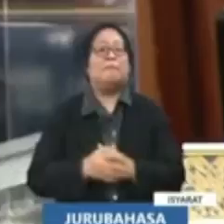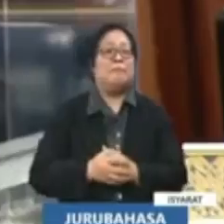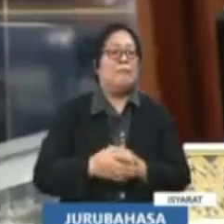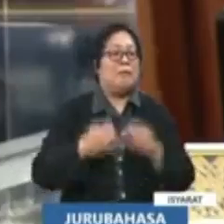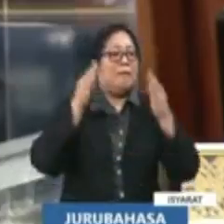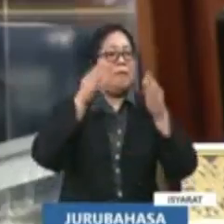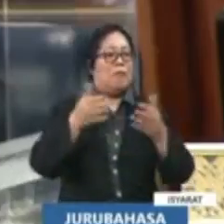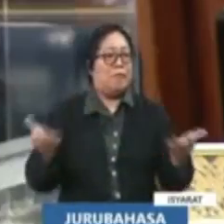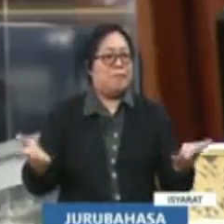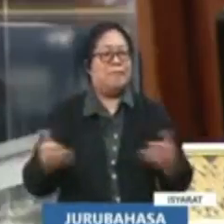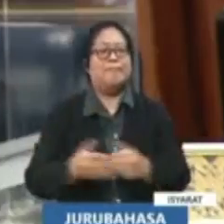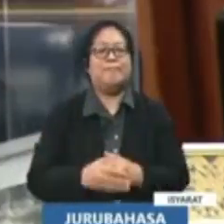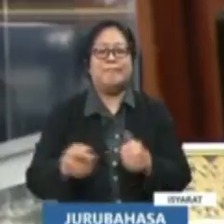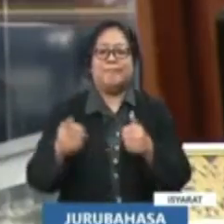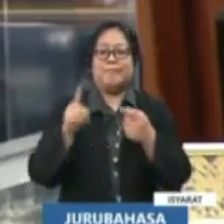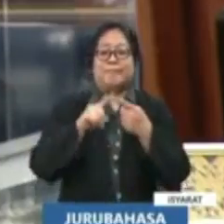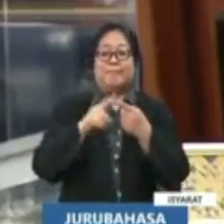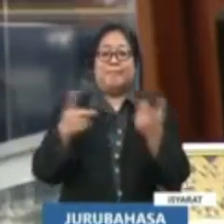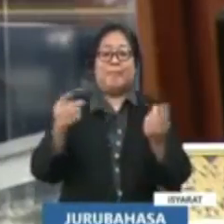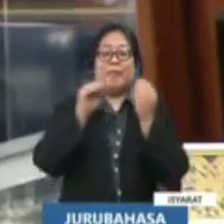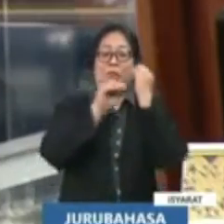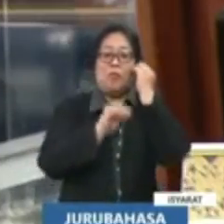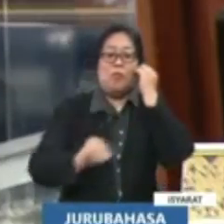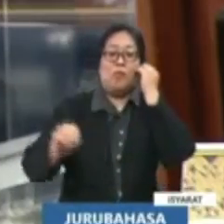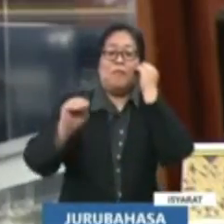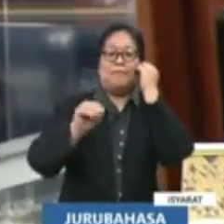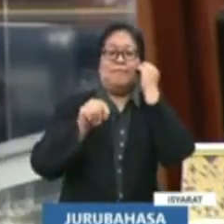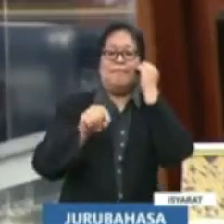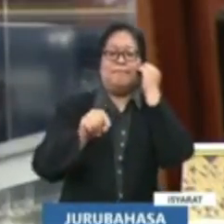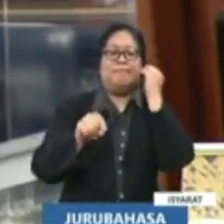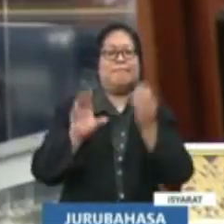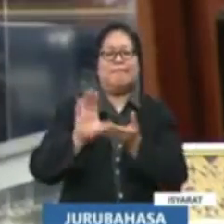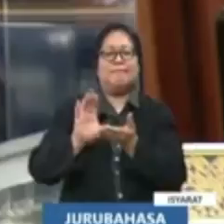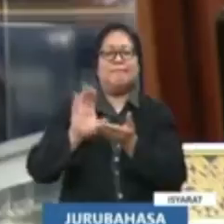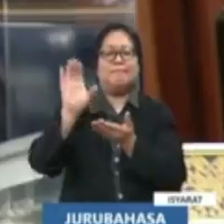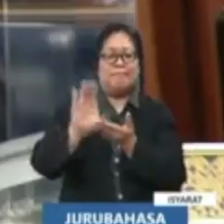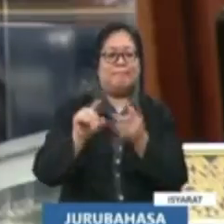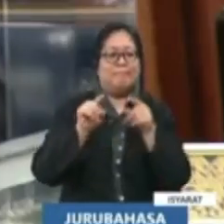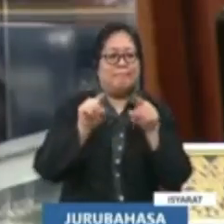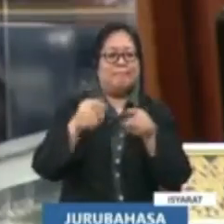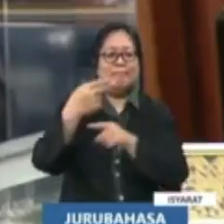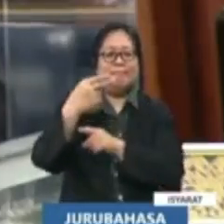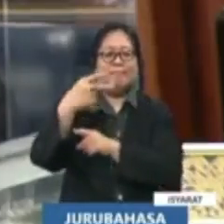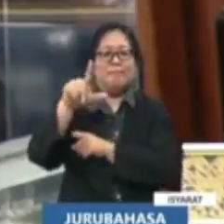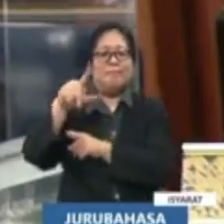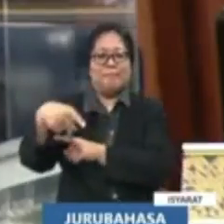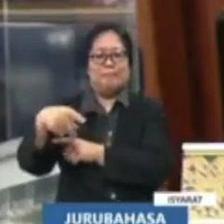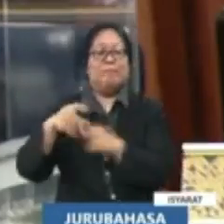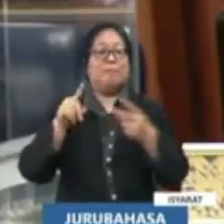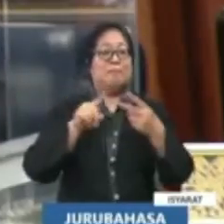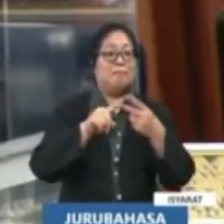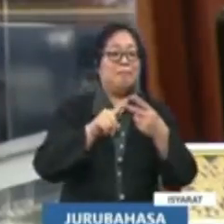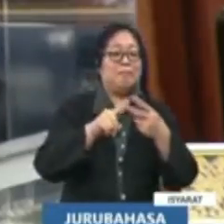fokusnya adalah pertama khususnya untuk yang di bawah itu ialah peruntukan yang setara dengan selfie keduanya